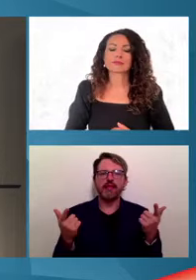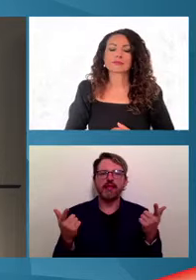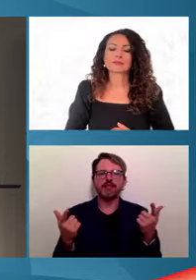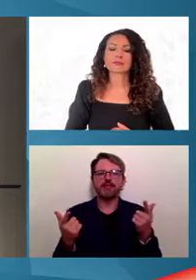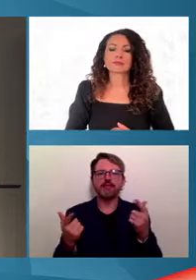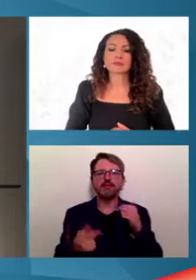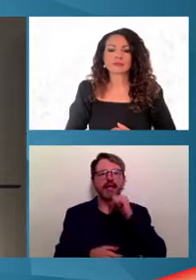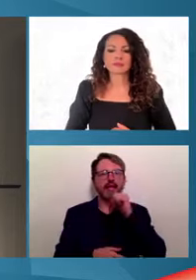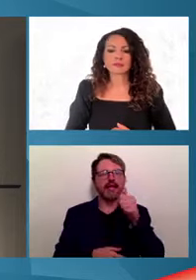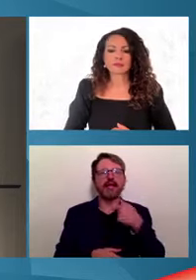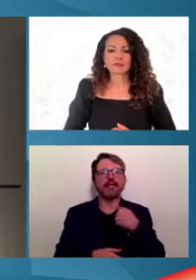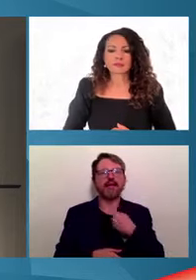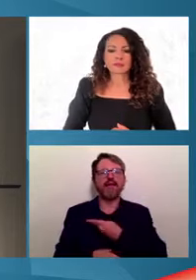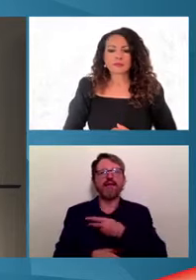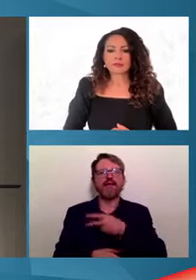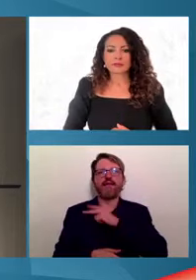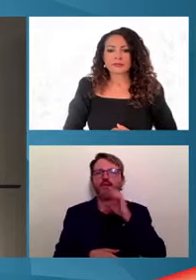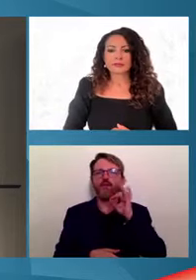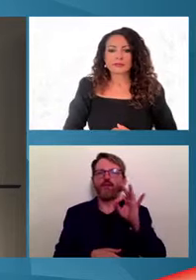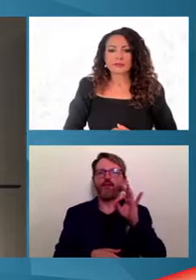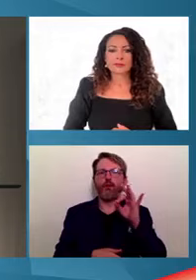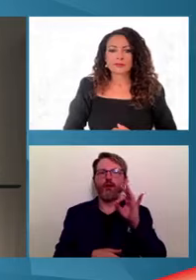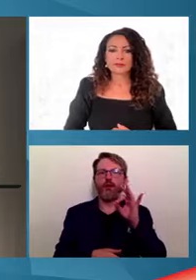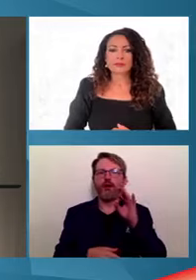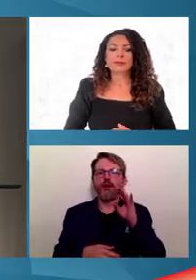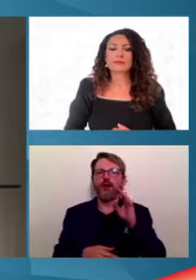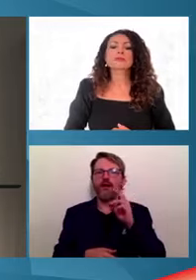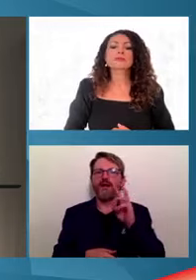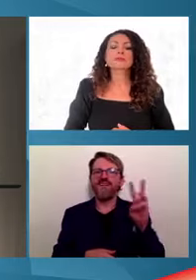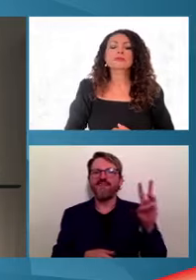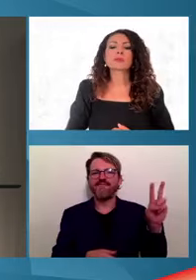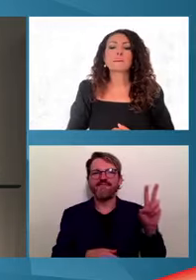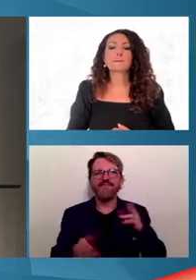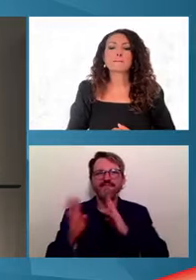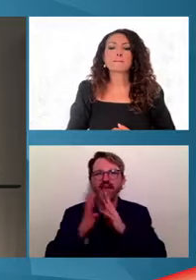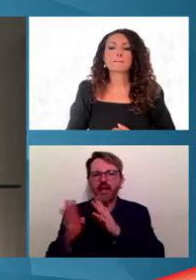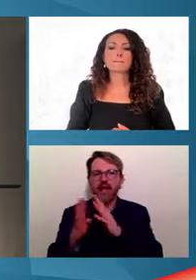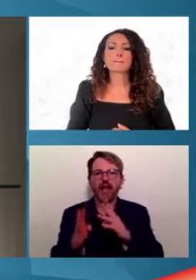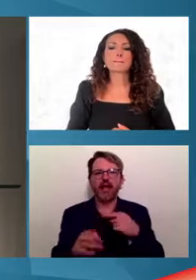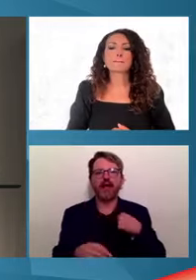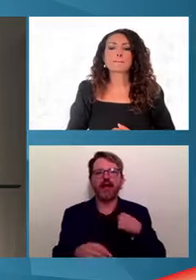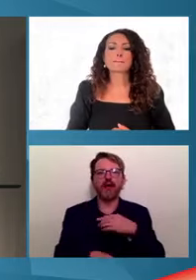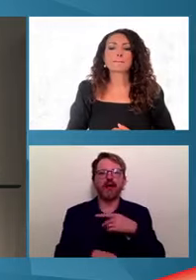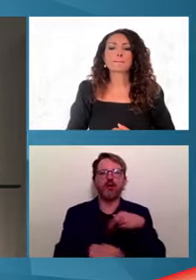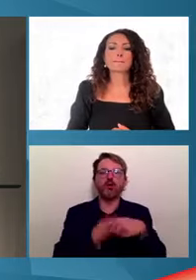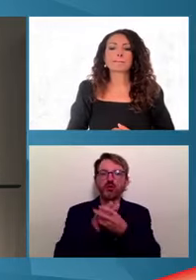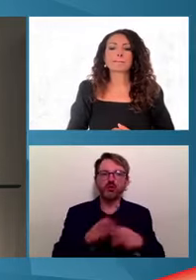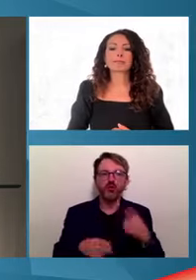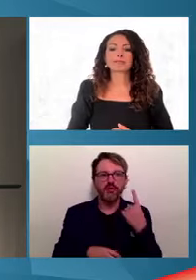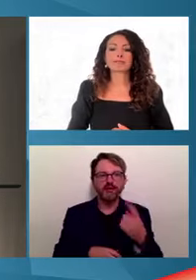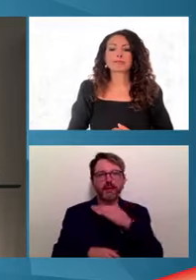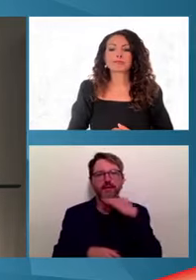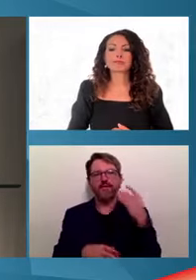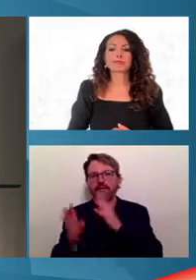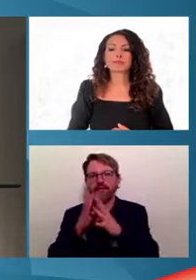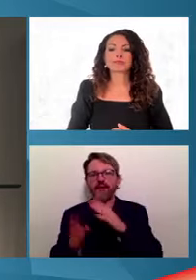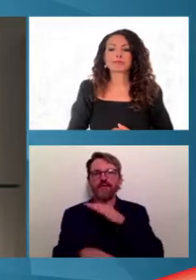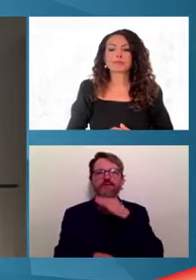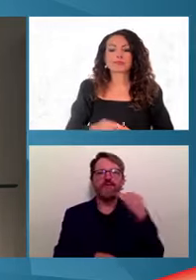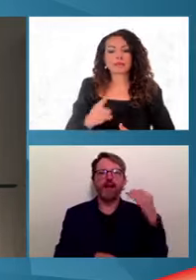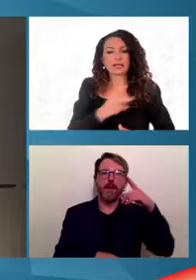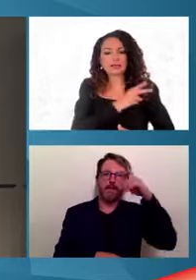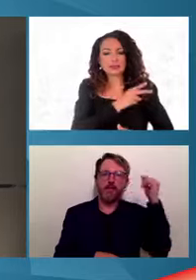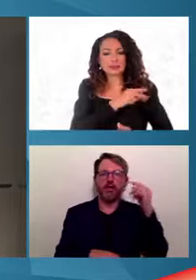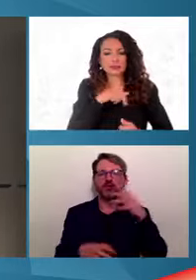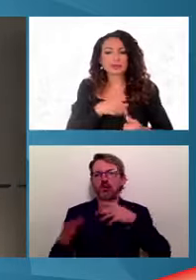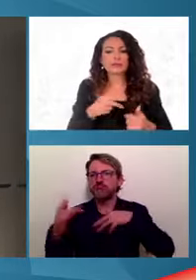Verkehr zuständig. Es sind viele Leute unterwegs, wir Südtiroler sind viel unterwegs, viele Menschen sind unterwegs. Und wenn wir die